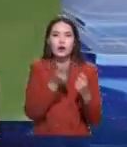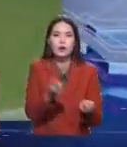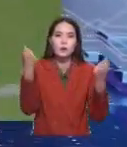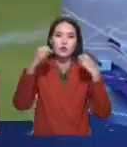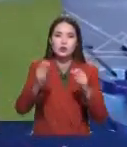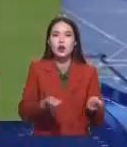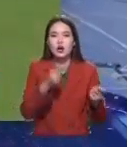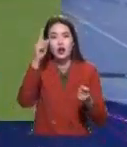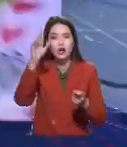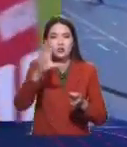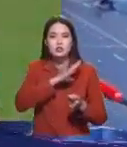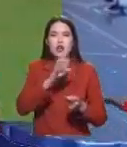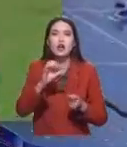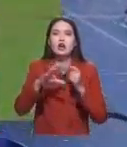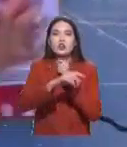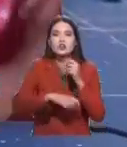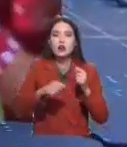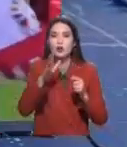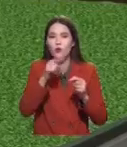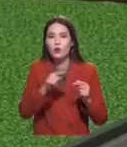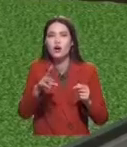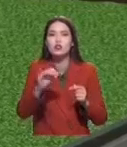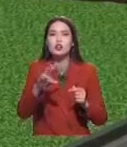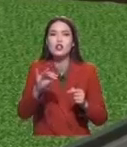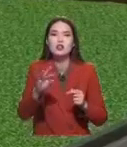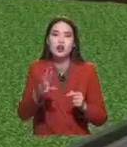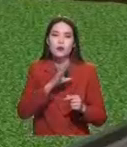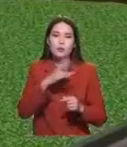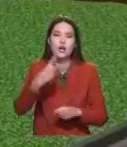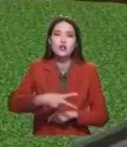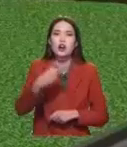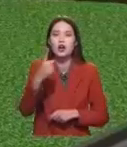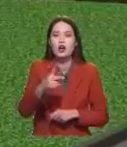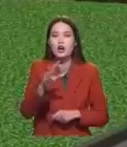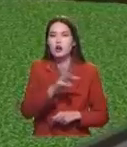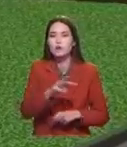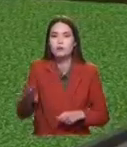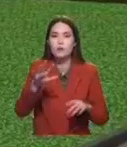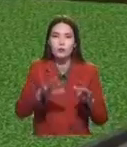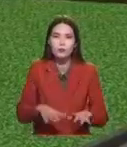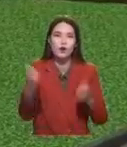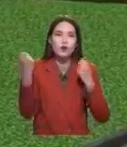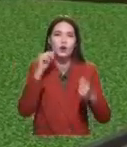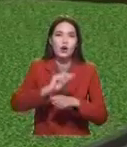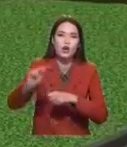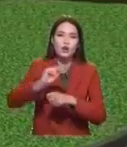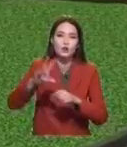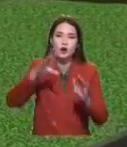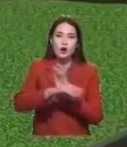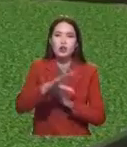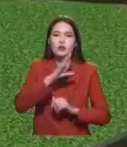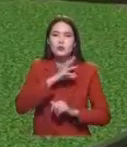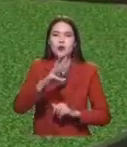сала кетейік, H тобында Дания көш бастап тұр. 21-ші ғасырдың үздік жаттықтырушыларының бірі Жозе